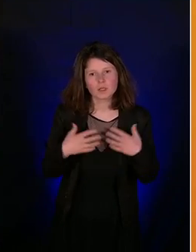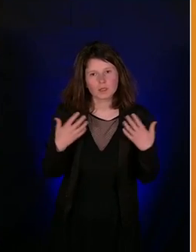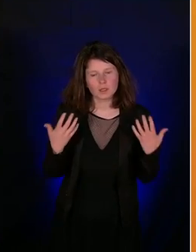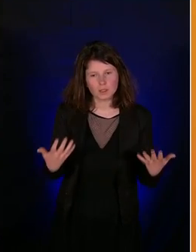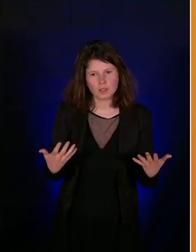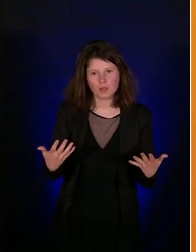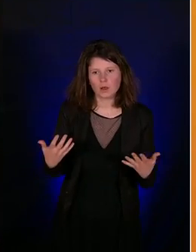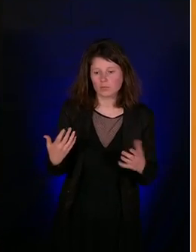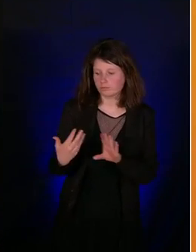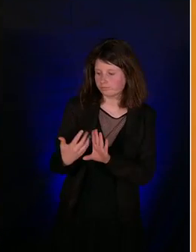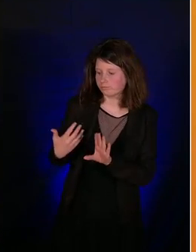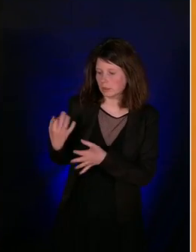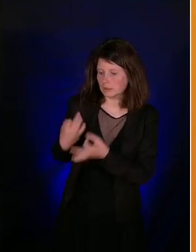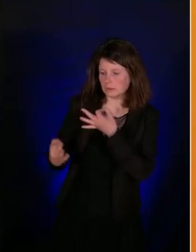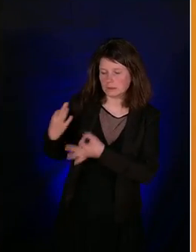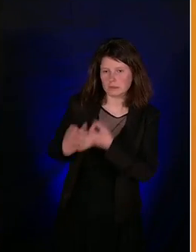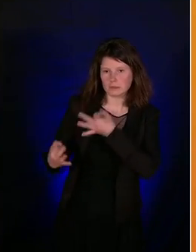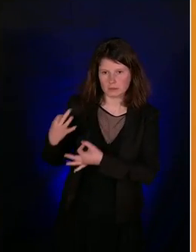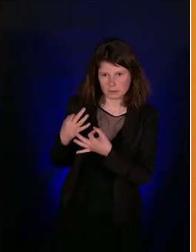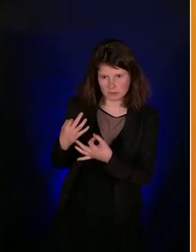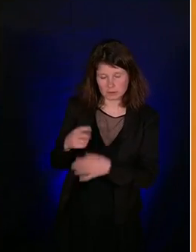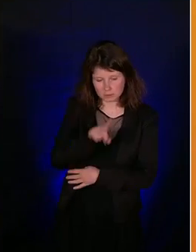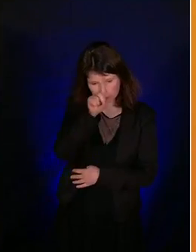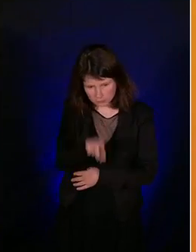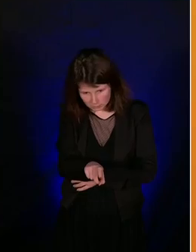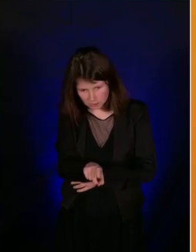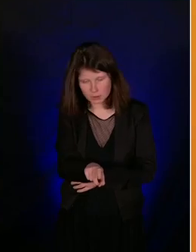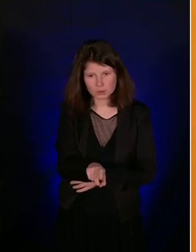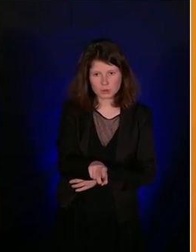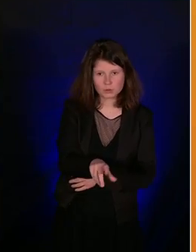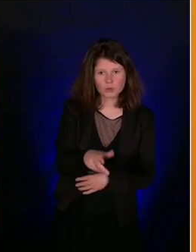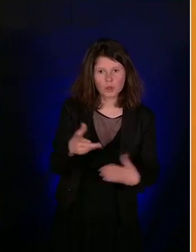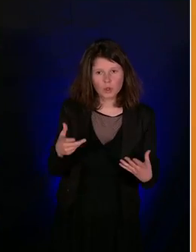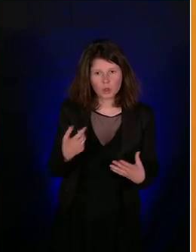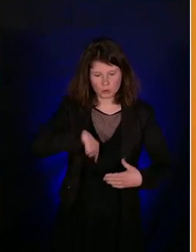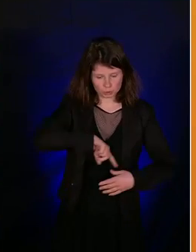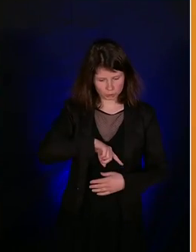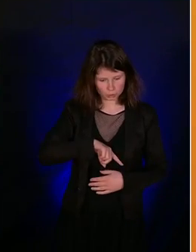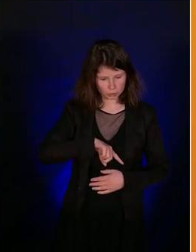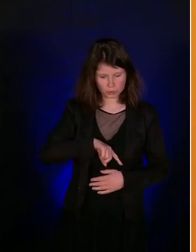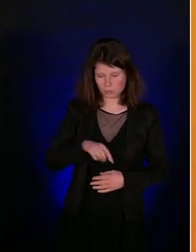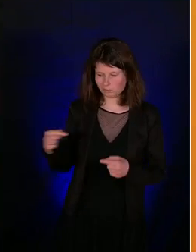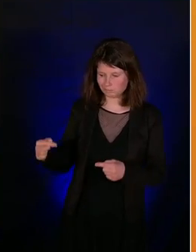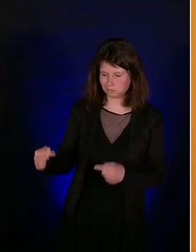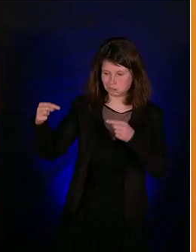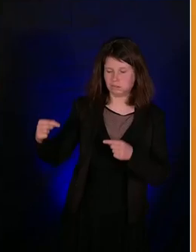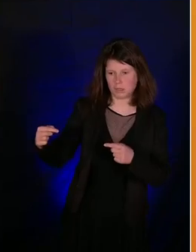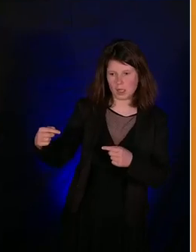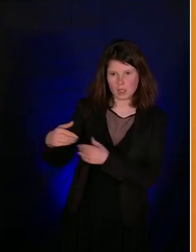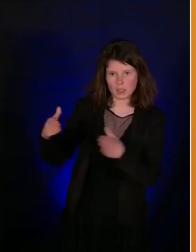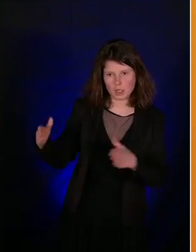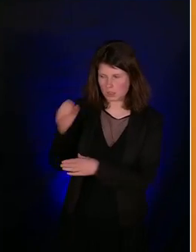a été dit précédemment peut-on Imagineer à un seul moment quel message on renvoie à nos ennemis de classe aux